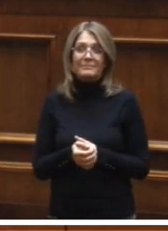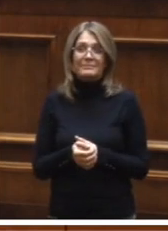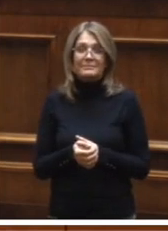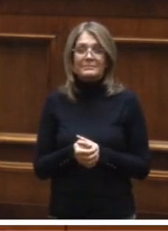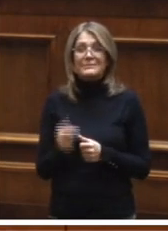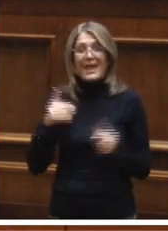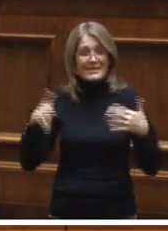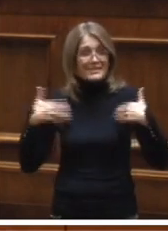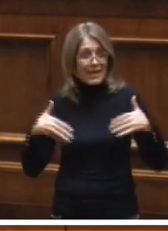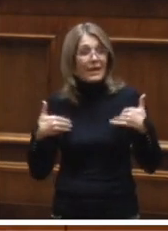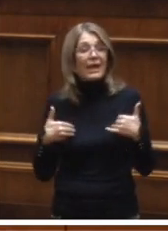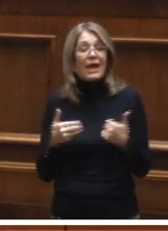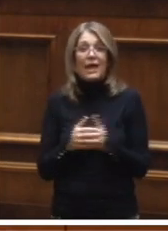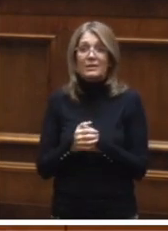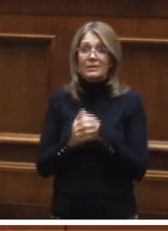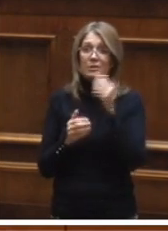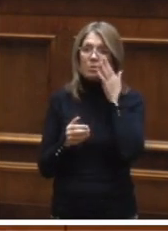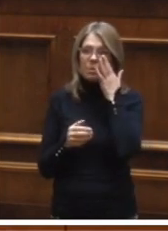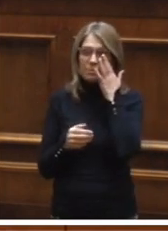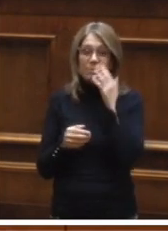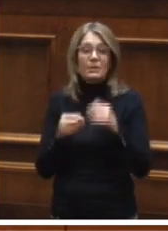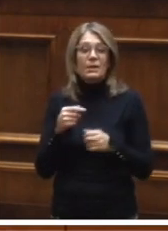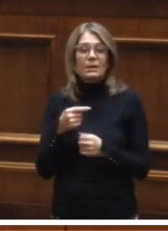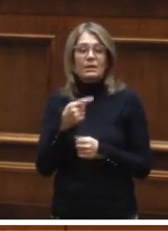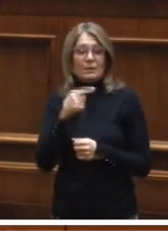radujem, ali Brankica mi je rekla da